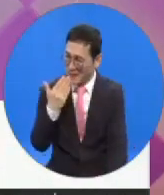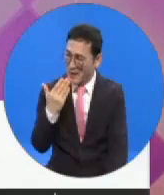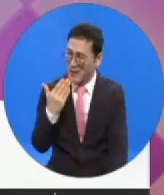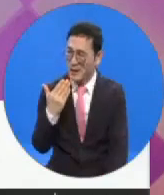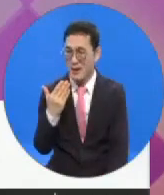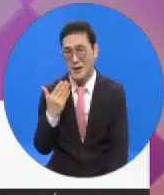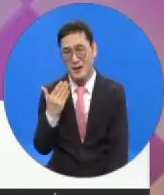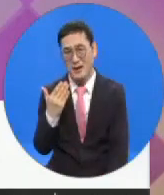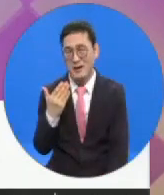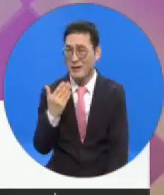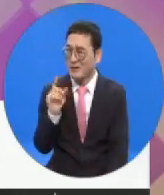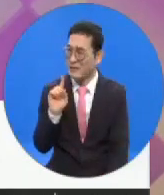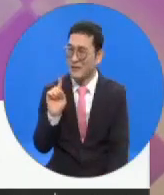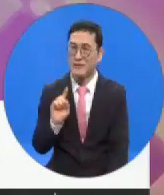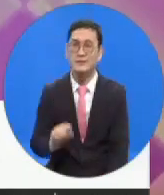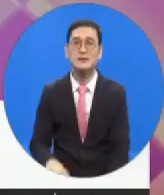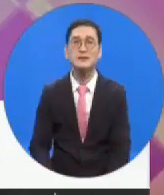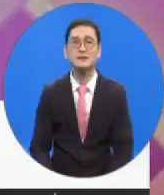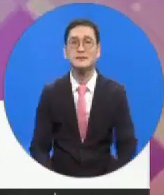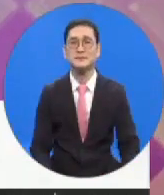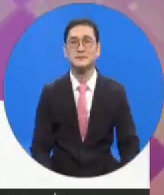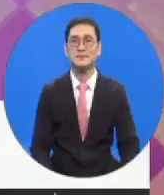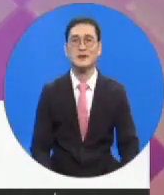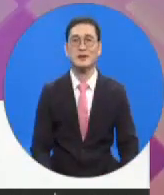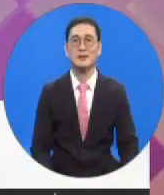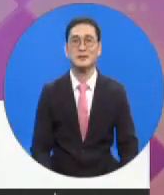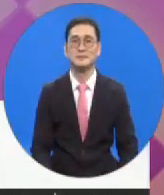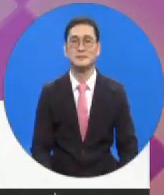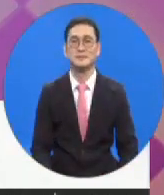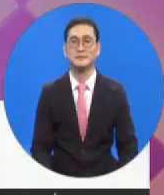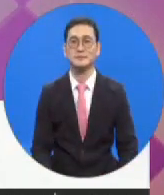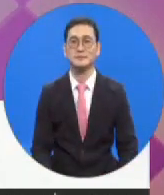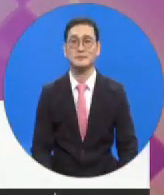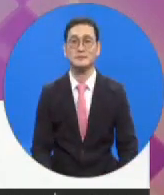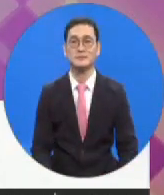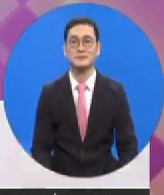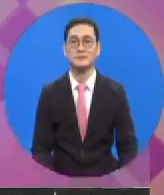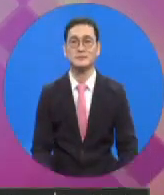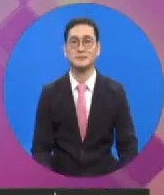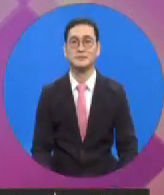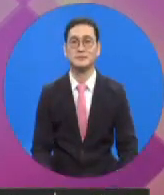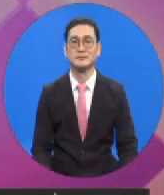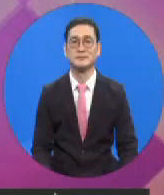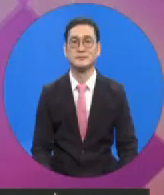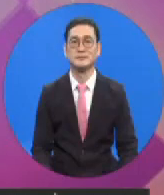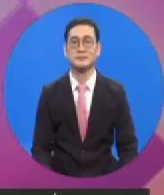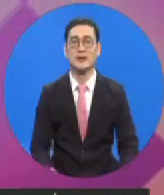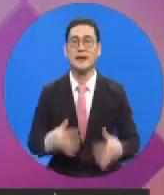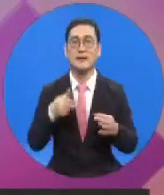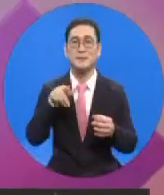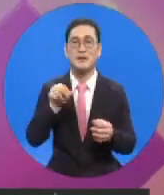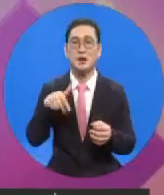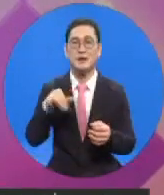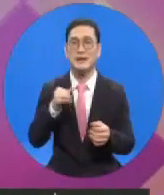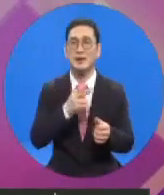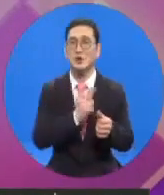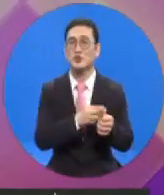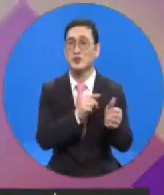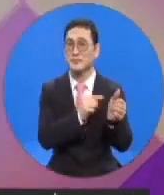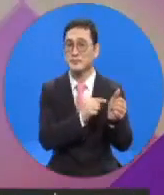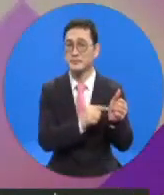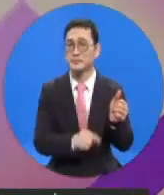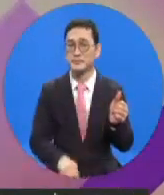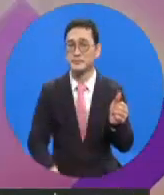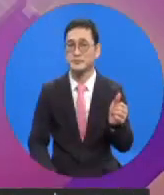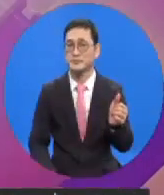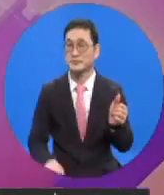제약 전문가, 그러자, 그, 이자 저희 돌직구시조의 또 코로나 전문가인 고려대학교 약학대학교의 김정기 교수에게도